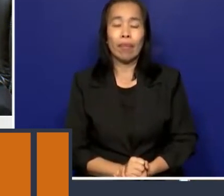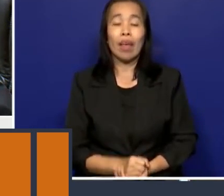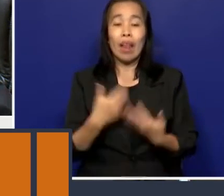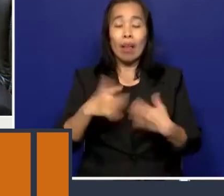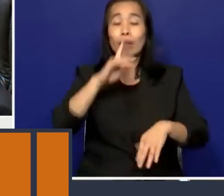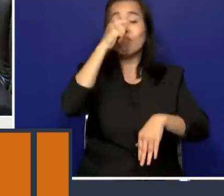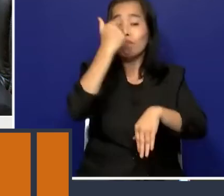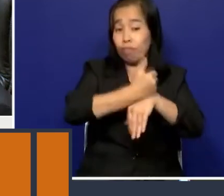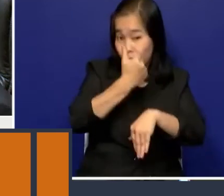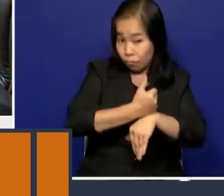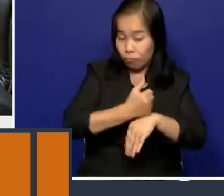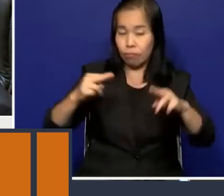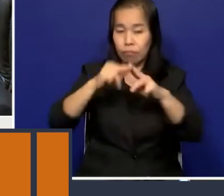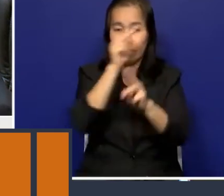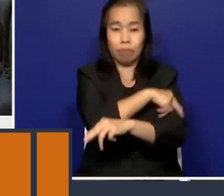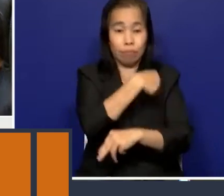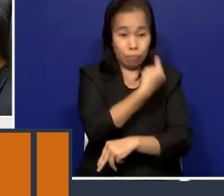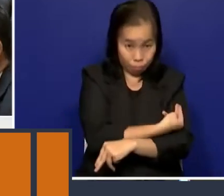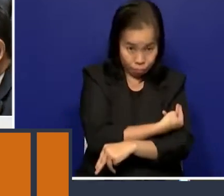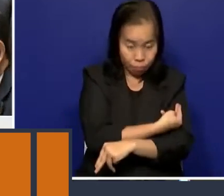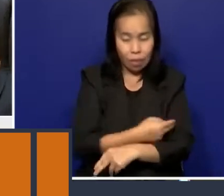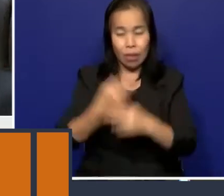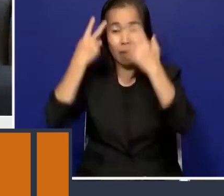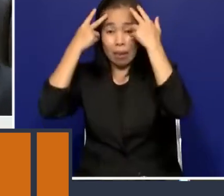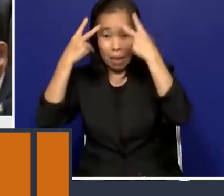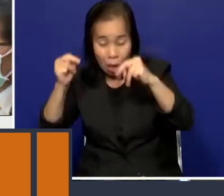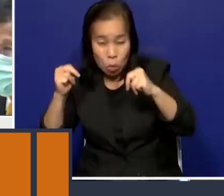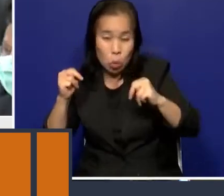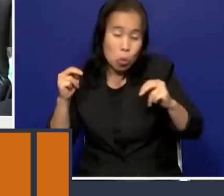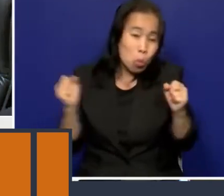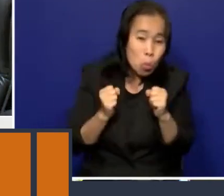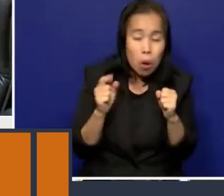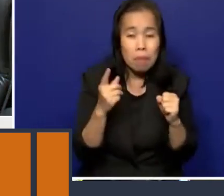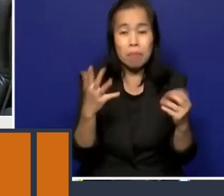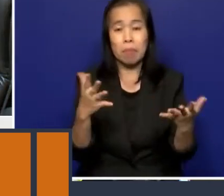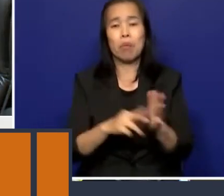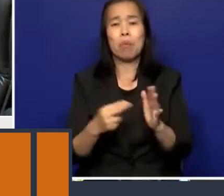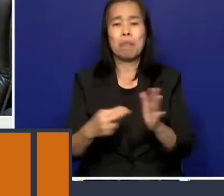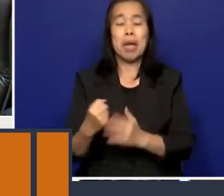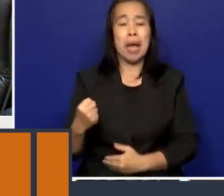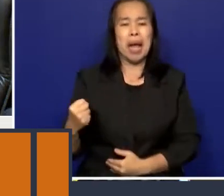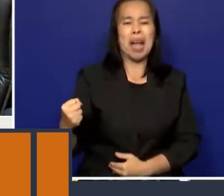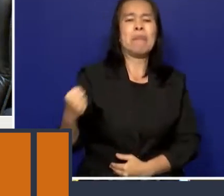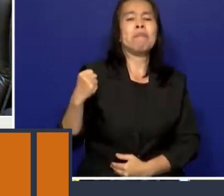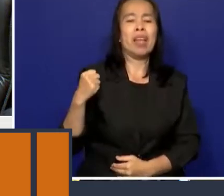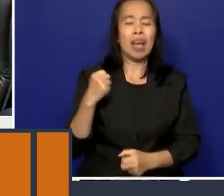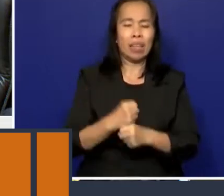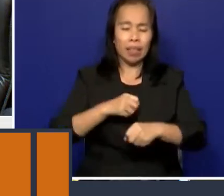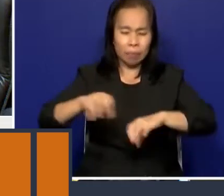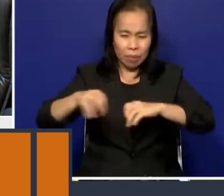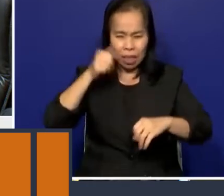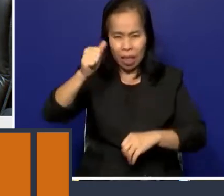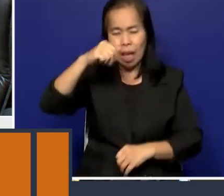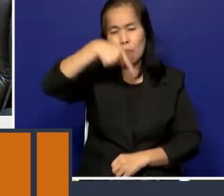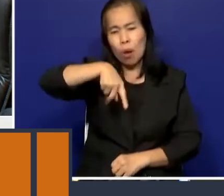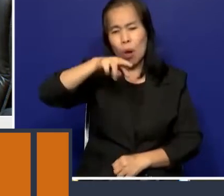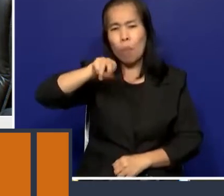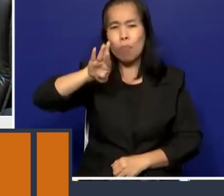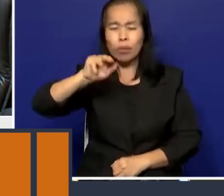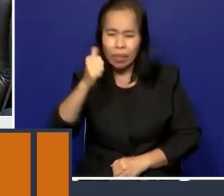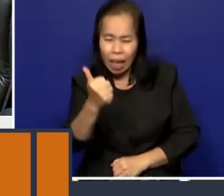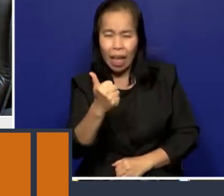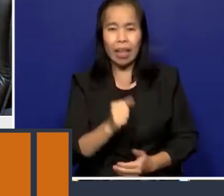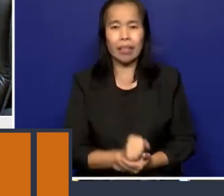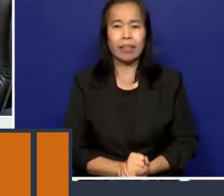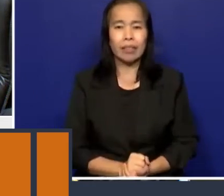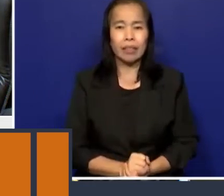อุธิและพษเพยชุกลัวภาผู้เทราะสดอนจนตัสรรก็ยังสามารถใช้อำนาจของฝายปิหาในอาจ ในการออกพระนากำหนดและประโ